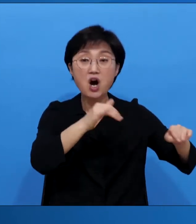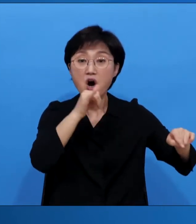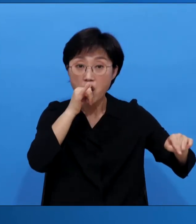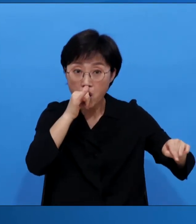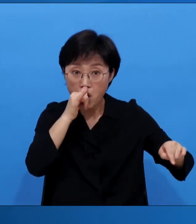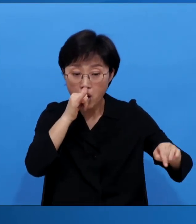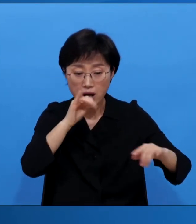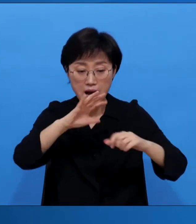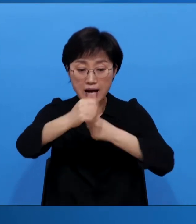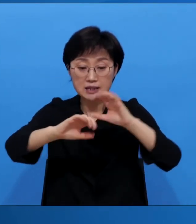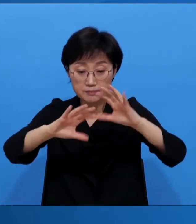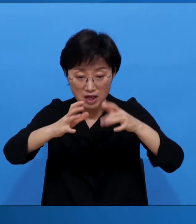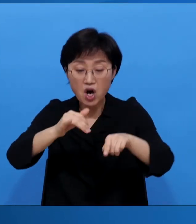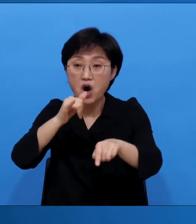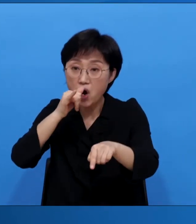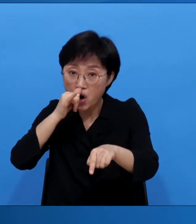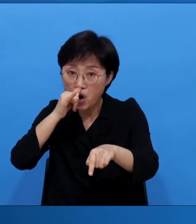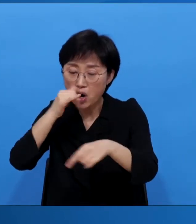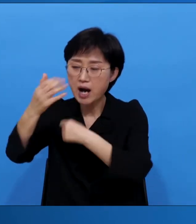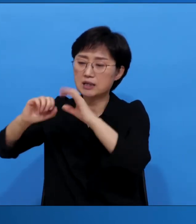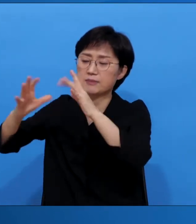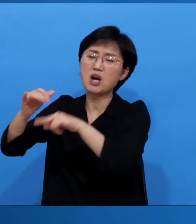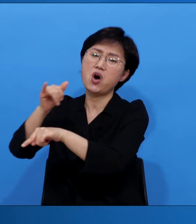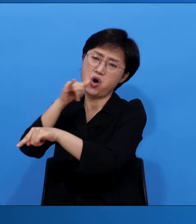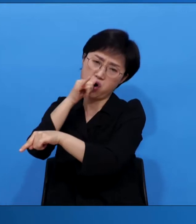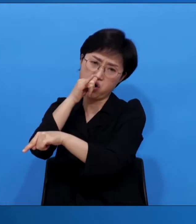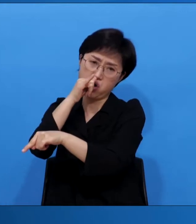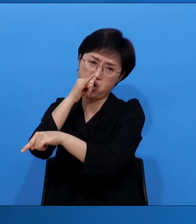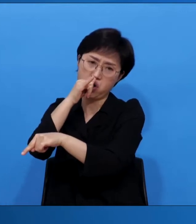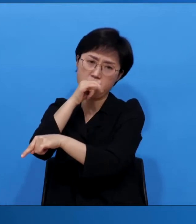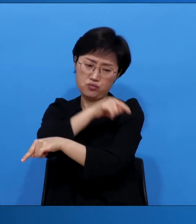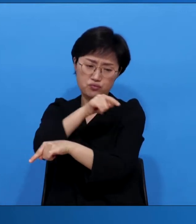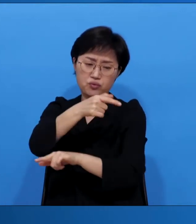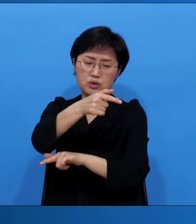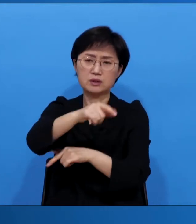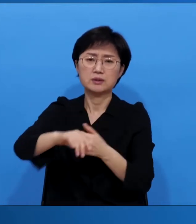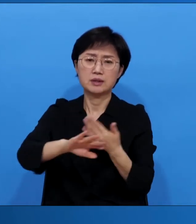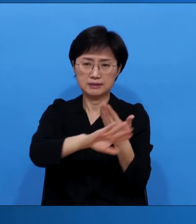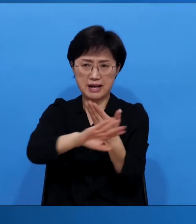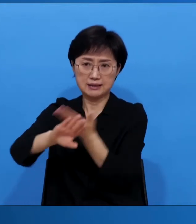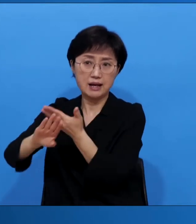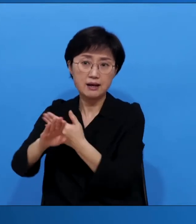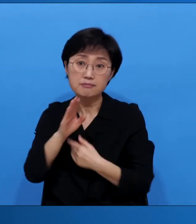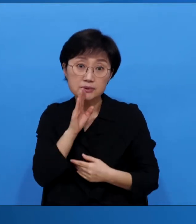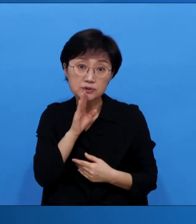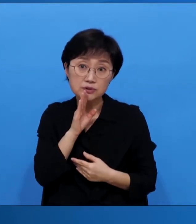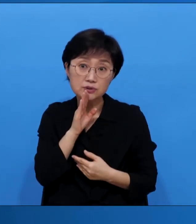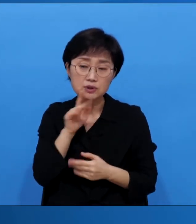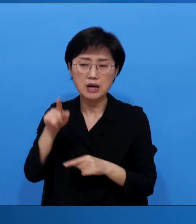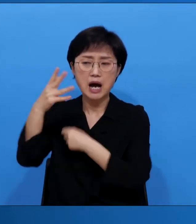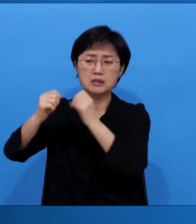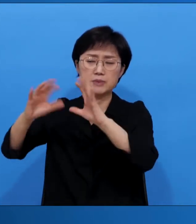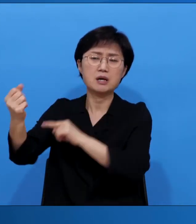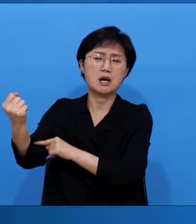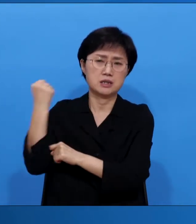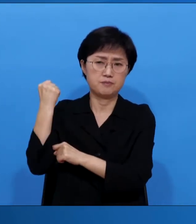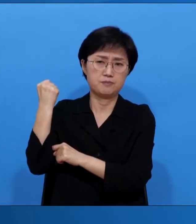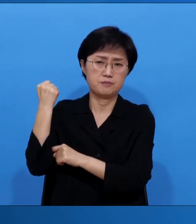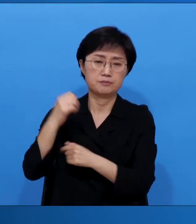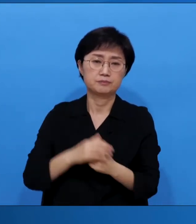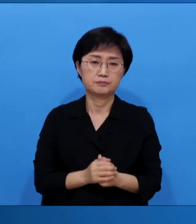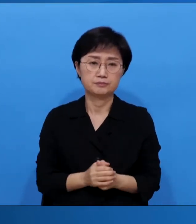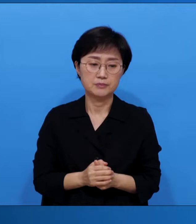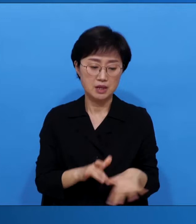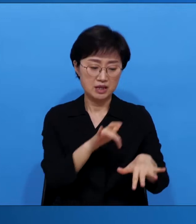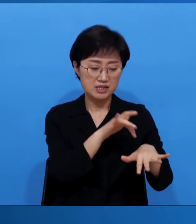하나님의 나라 달라요. There's a worldly kingdom, there's also dominion of Satan, but there's a kingdom of God, and there are differences between those. 완전히 사단이 무릎